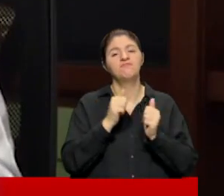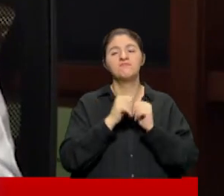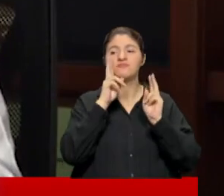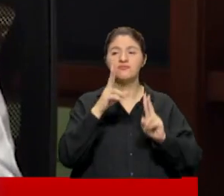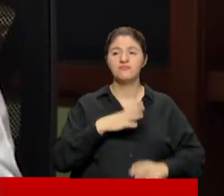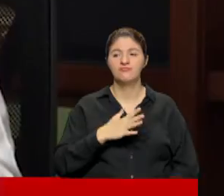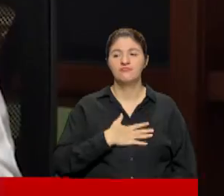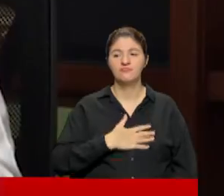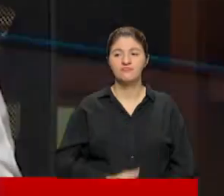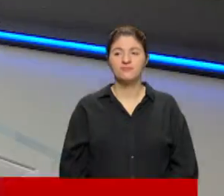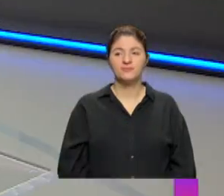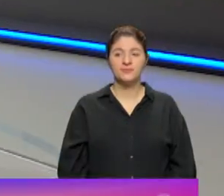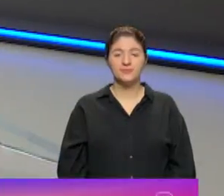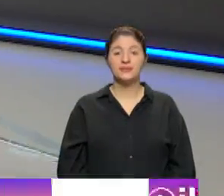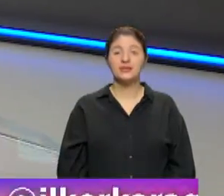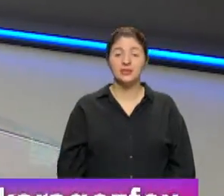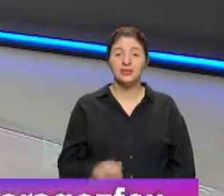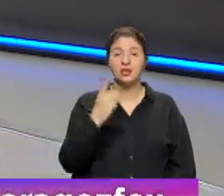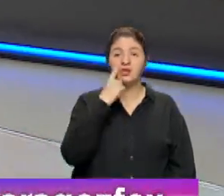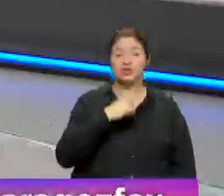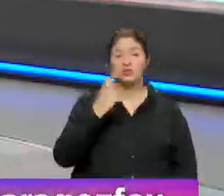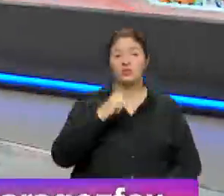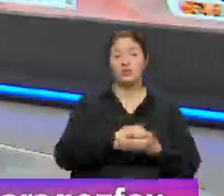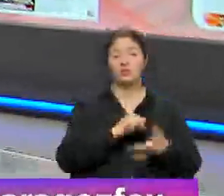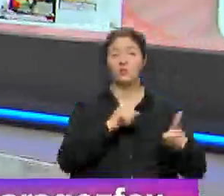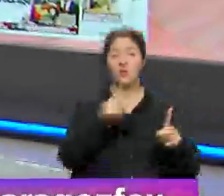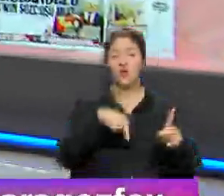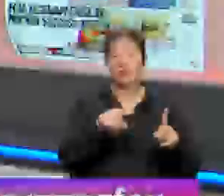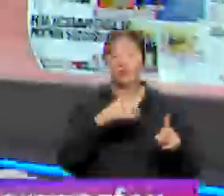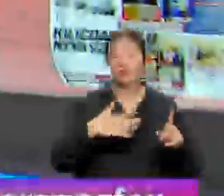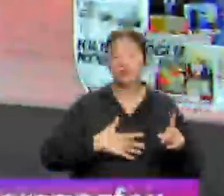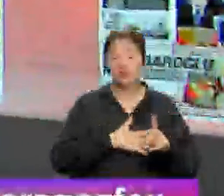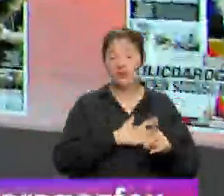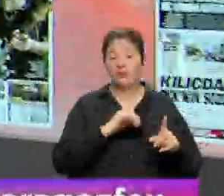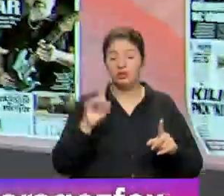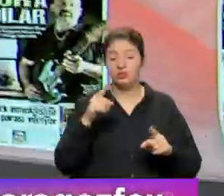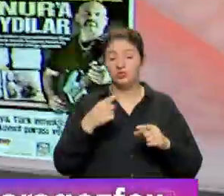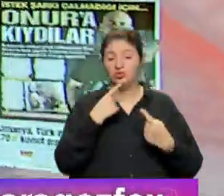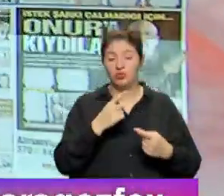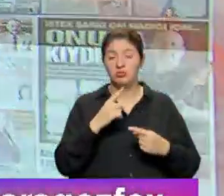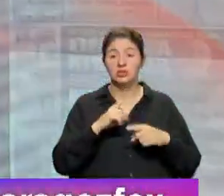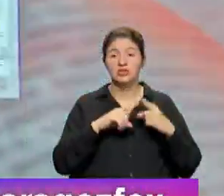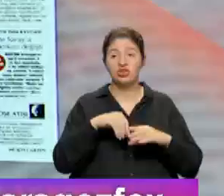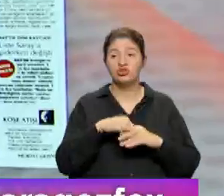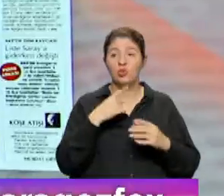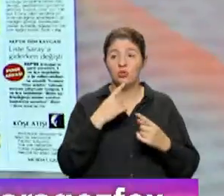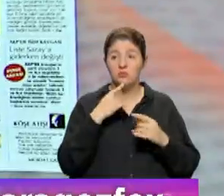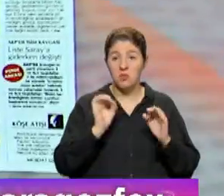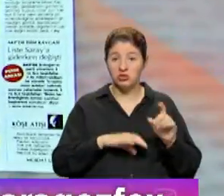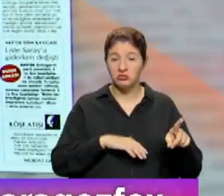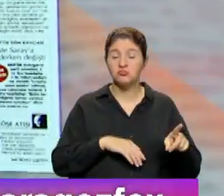görmek istiyorum Cumhuriyet Gazetesi Bu arada CHP liderinin bu çıkışı Siyasette konuşulmaya